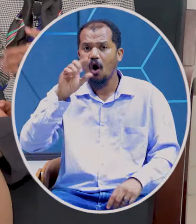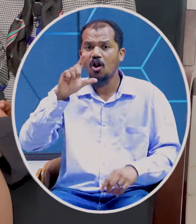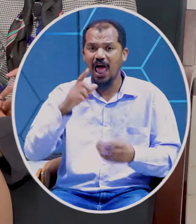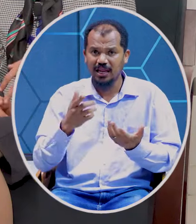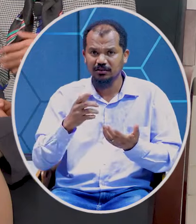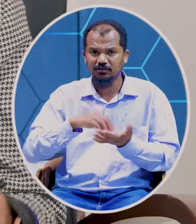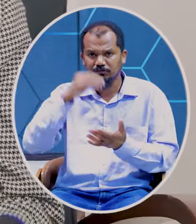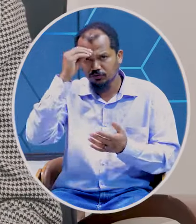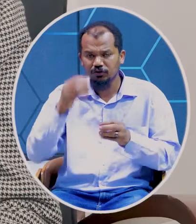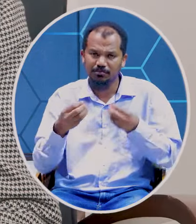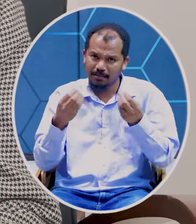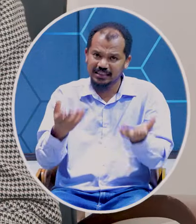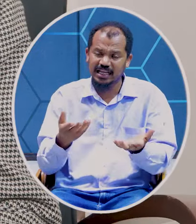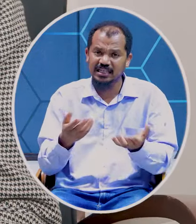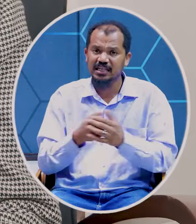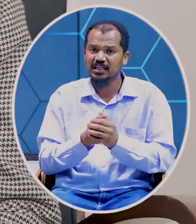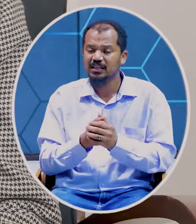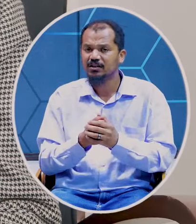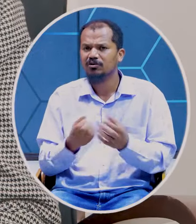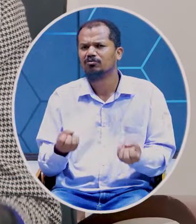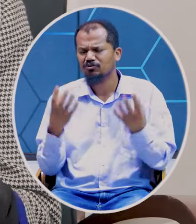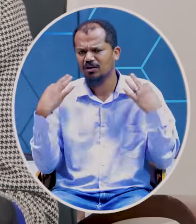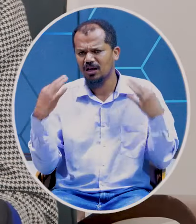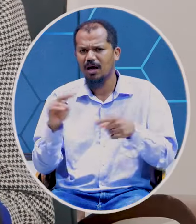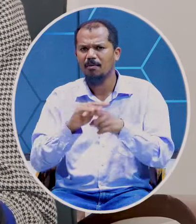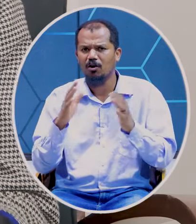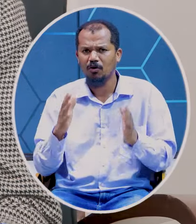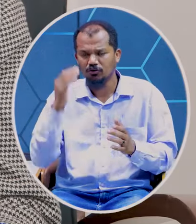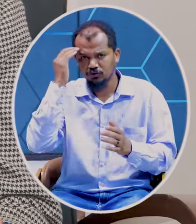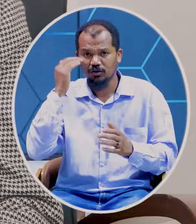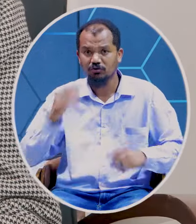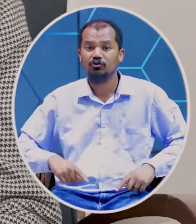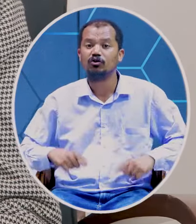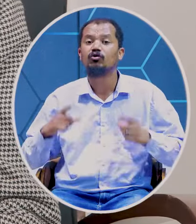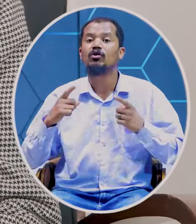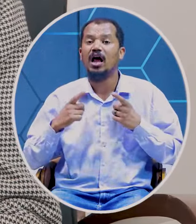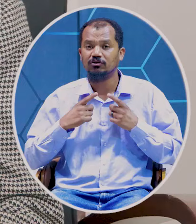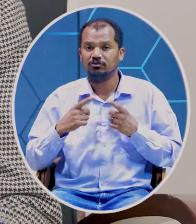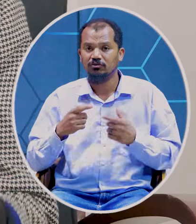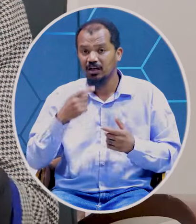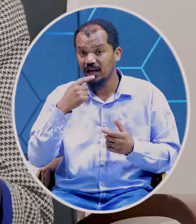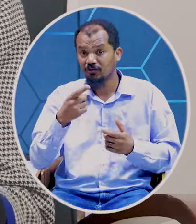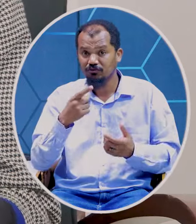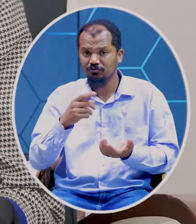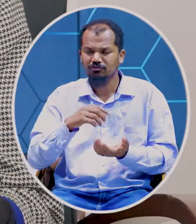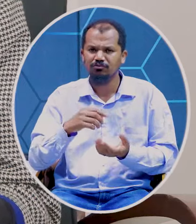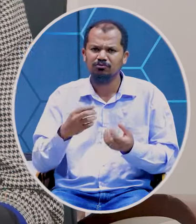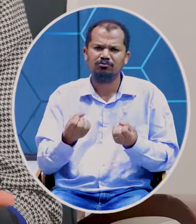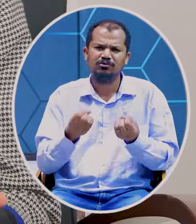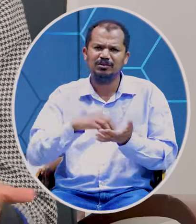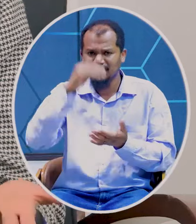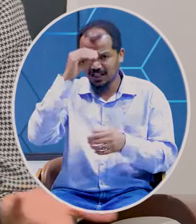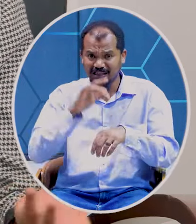ኦንላይን ሴሚናሮችን ሲሚዎችን በመስጠት ብዙ የጤና ባለሙያዎች እውቀቱ እንዲኖራቸው እንዳልኩት ትምህርታችን ላይ